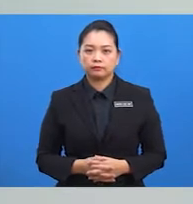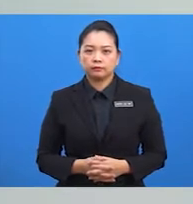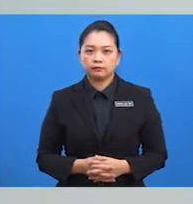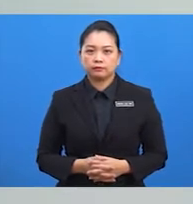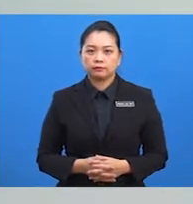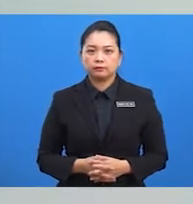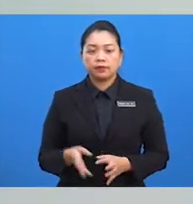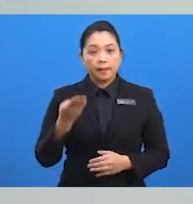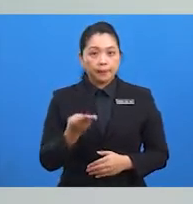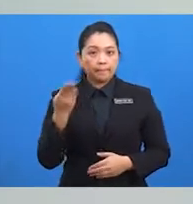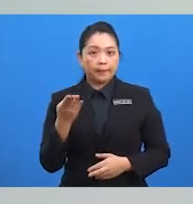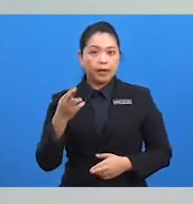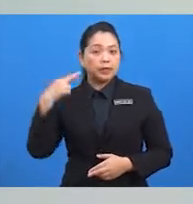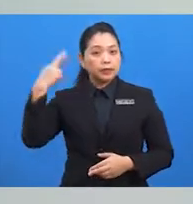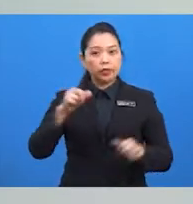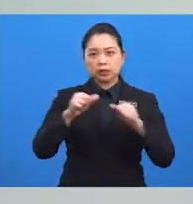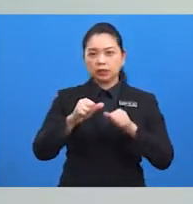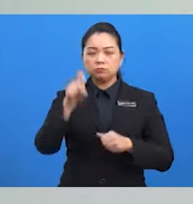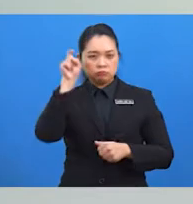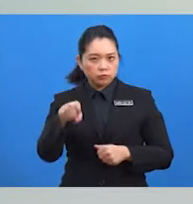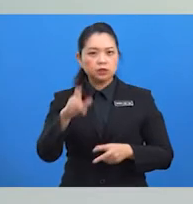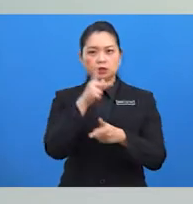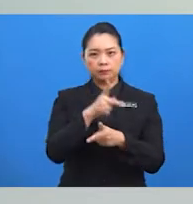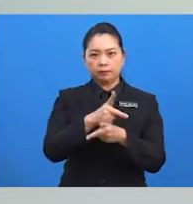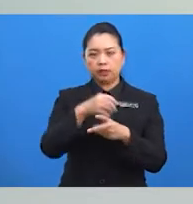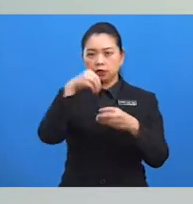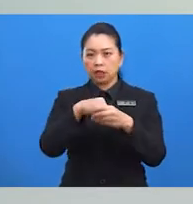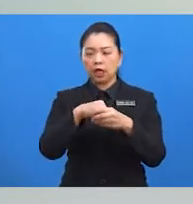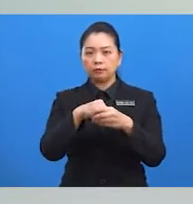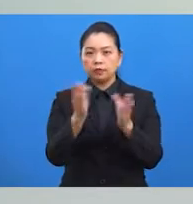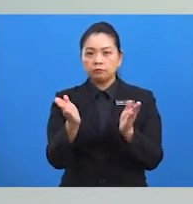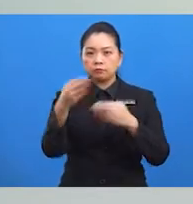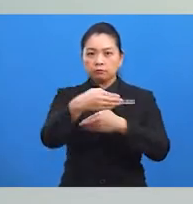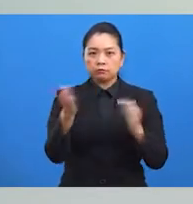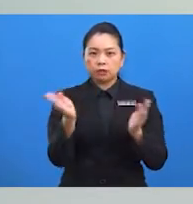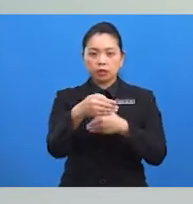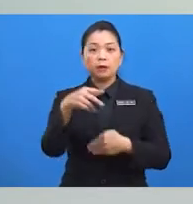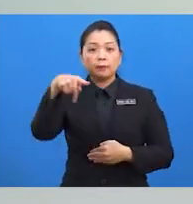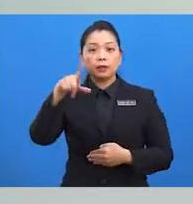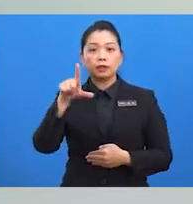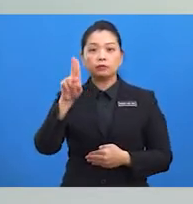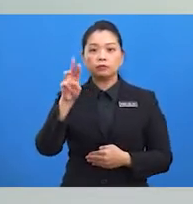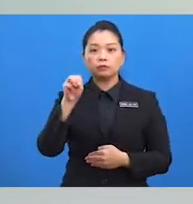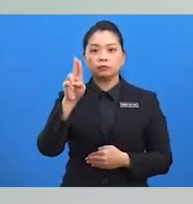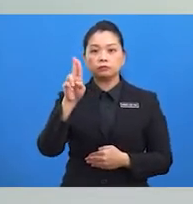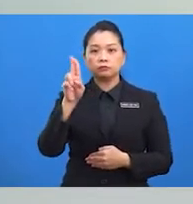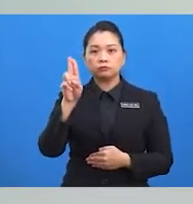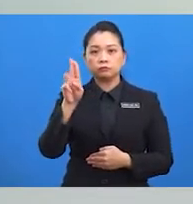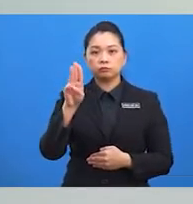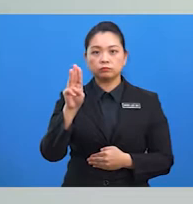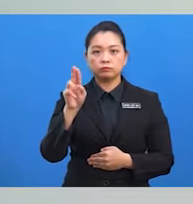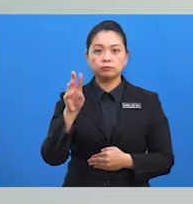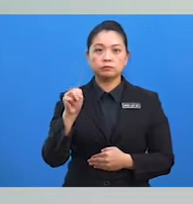kira bahan dari out hendaklah disimpan dalam prambom yang tebal dan dikelilingi